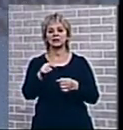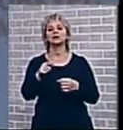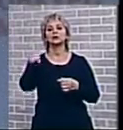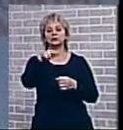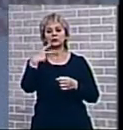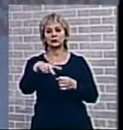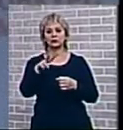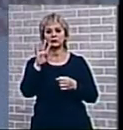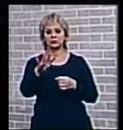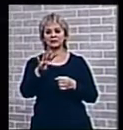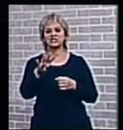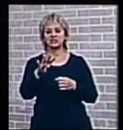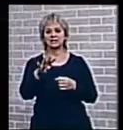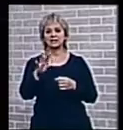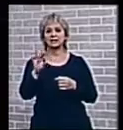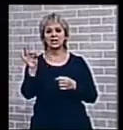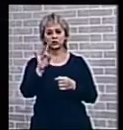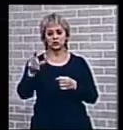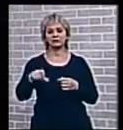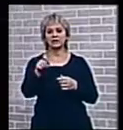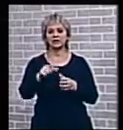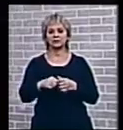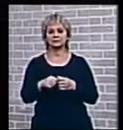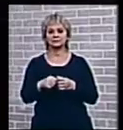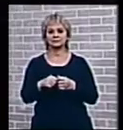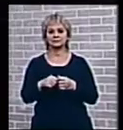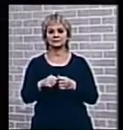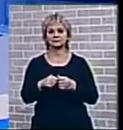Виктория Щетинина, Андрей Токарев, Дон-24, Ростов-на-Дону.